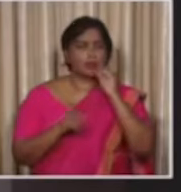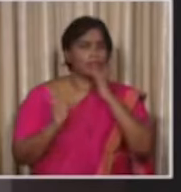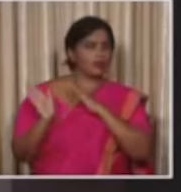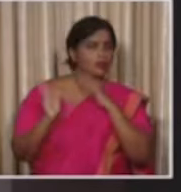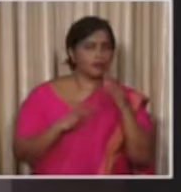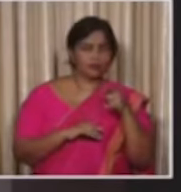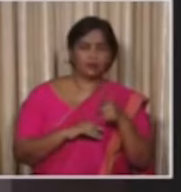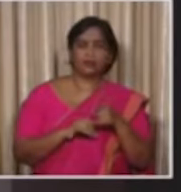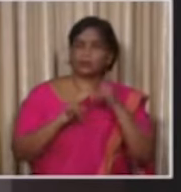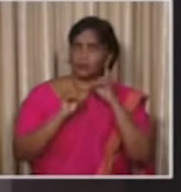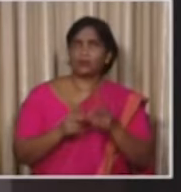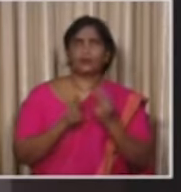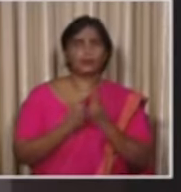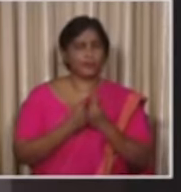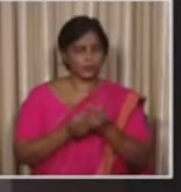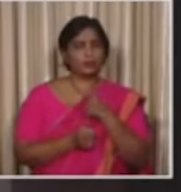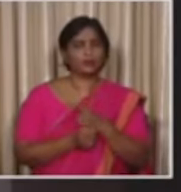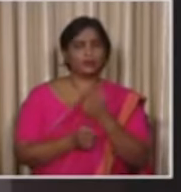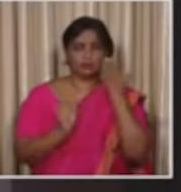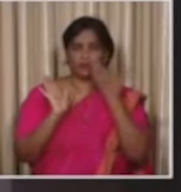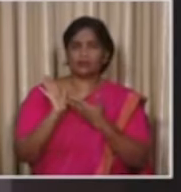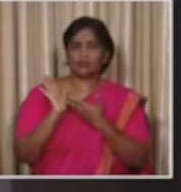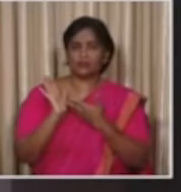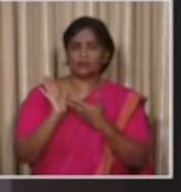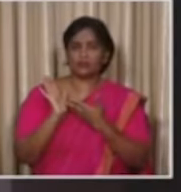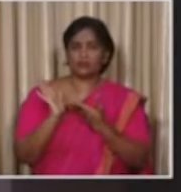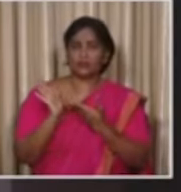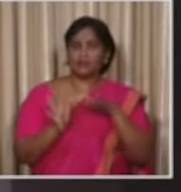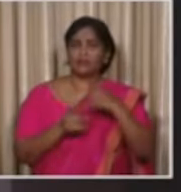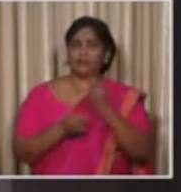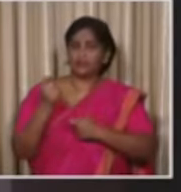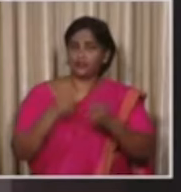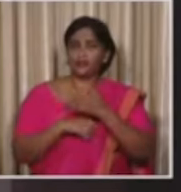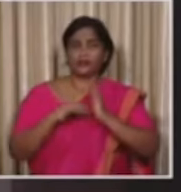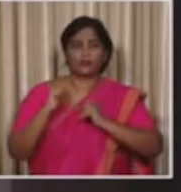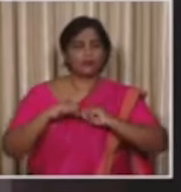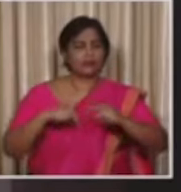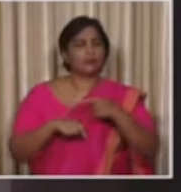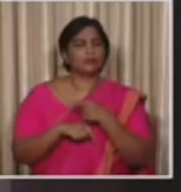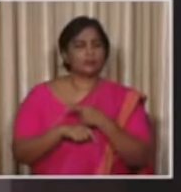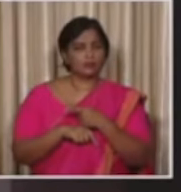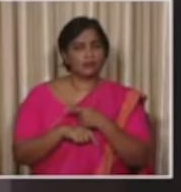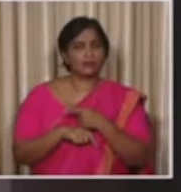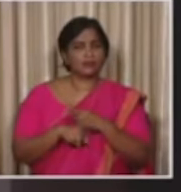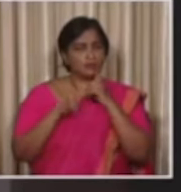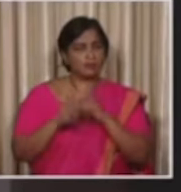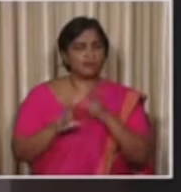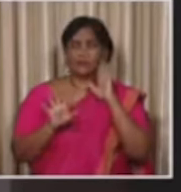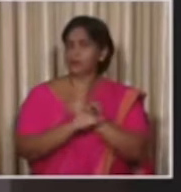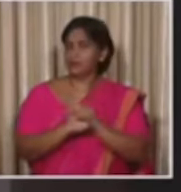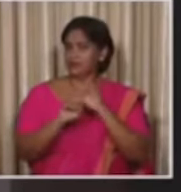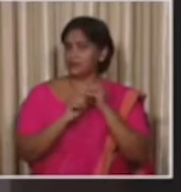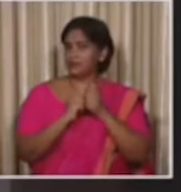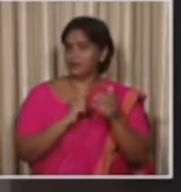තුල මෙච්චර ඉක්මනට මේ බලන්න පරාට එක්සිකියුෂන්ස් ක්‍රියාත්මක කරන්න මෙහෙම ඇඩ්වර්ටයිස් කළා